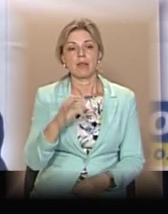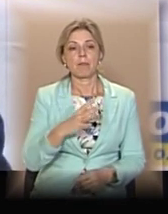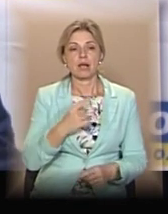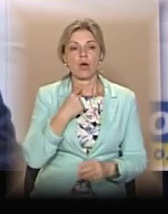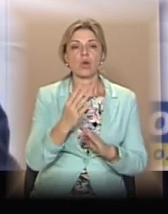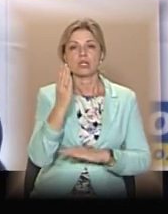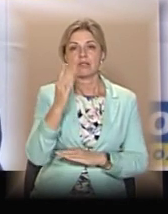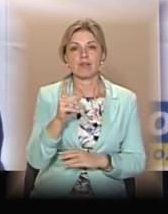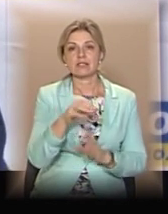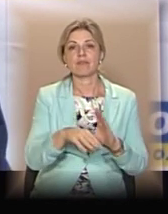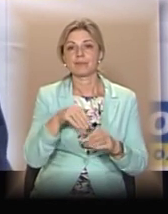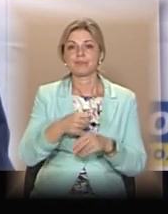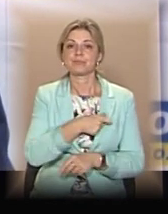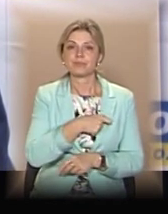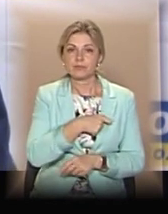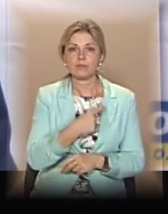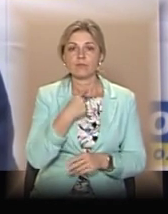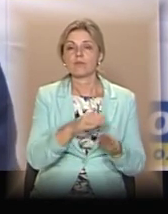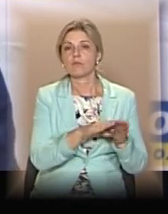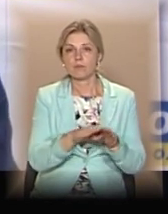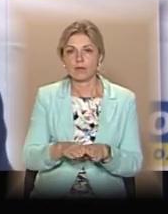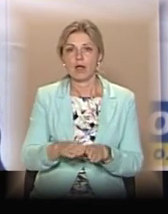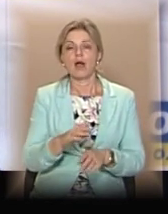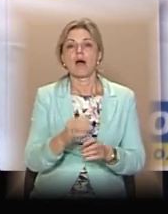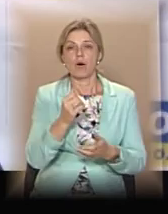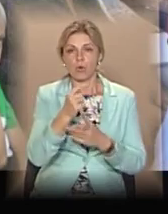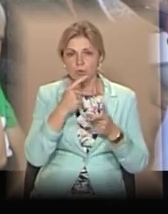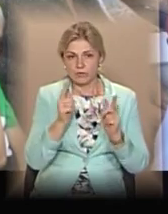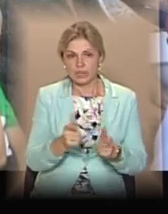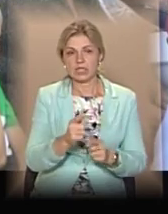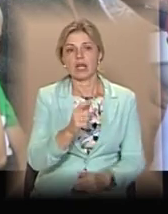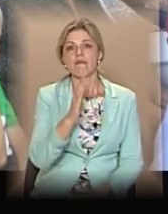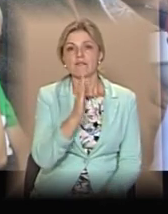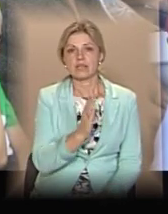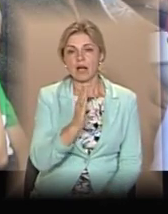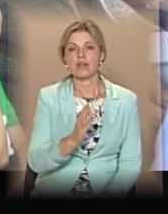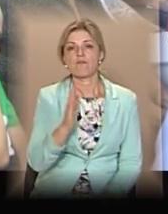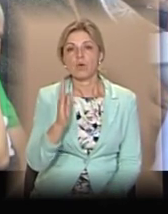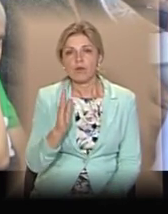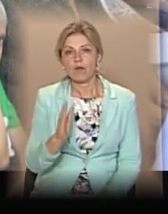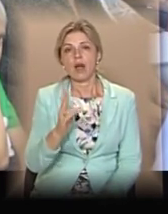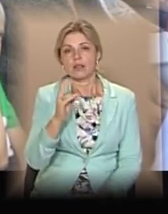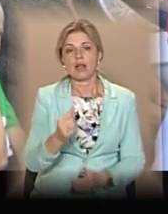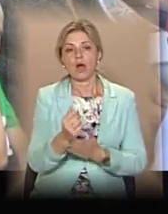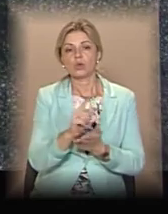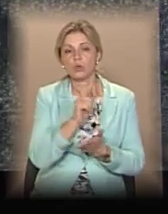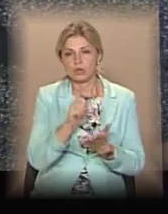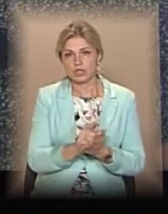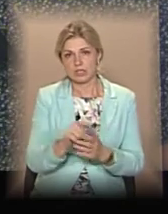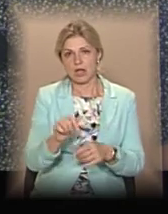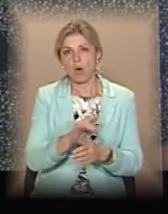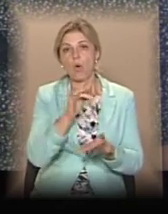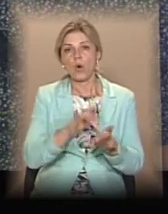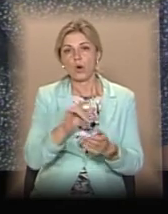кандидатів в депутати. Одноголосно підтримали кандидатуру Віталія Воронова на посаду Миколаївського міського голови. Павло Москальов,